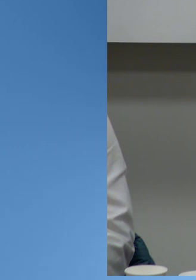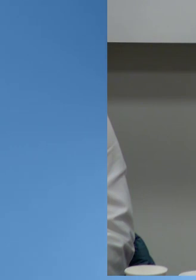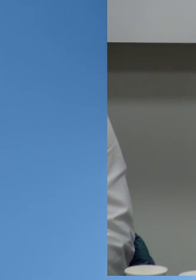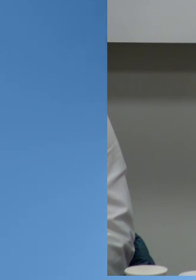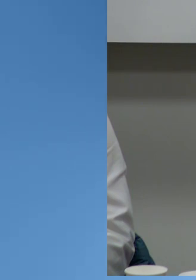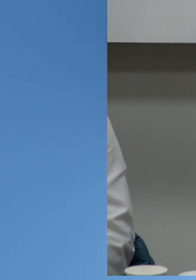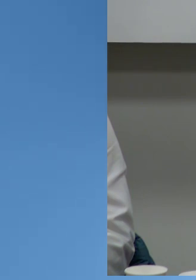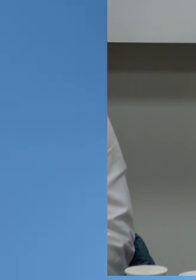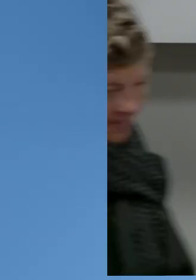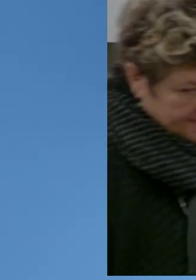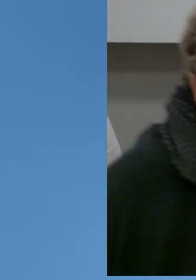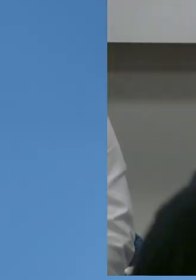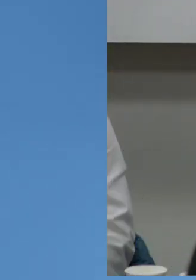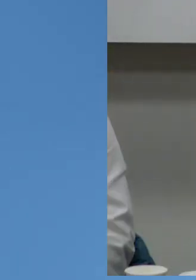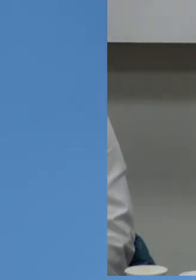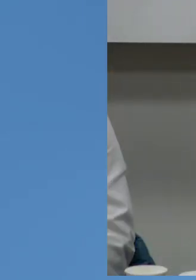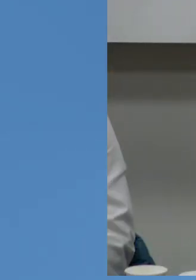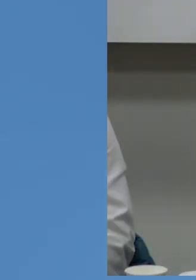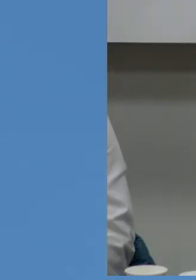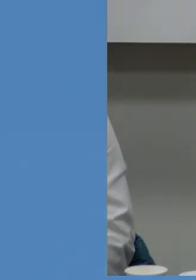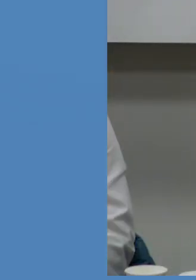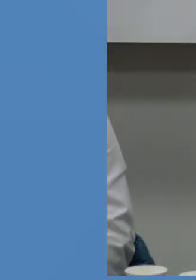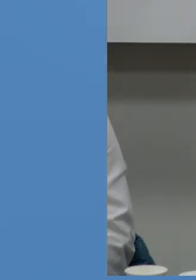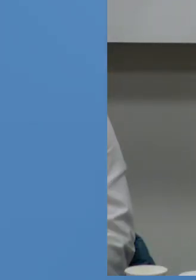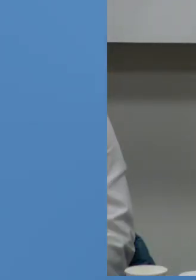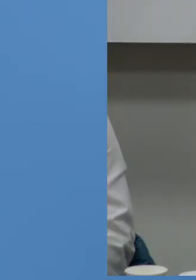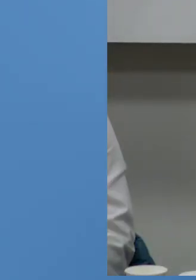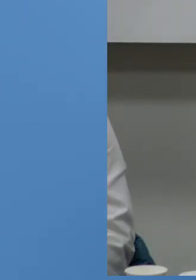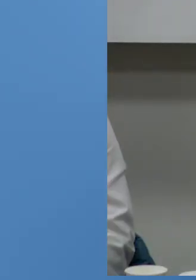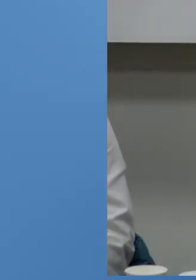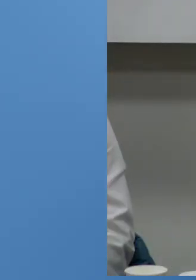du coup je demande peut-être à la question de Conat